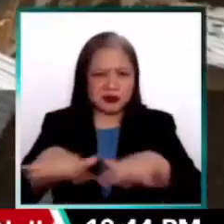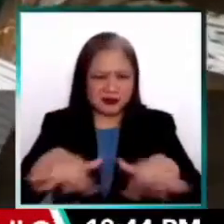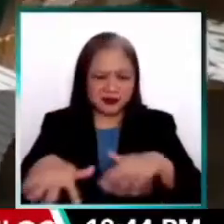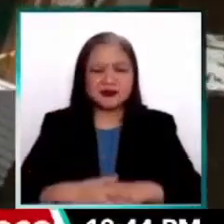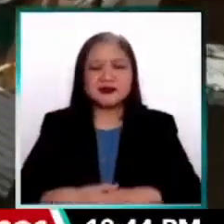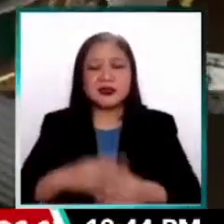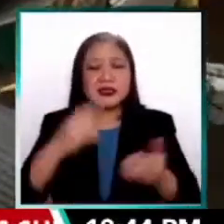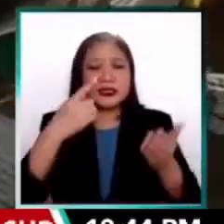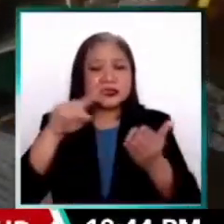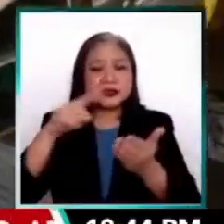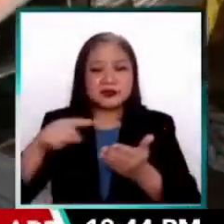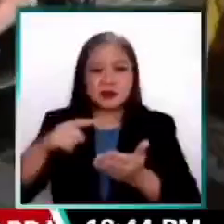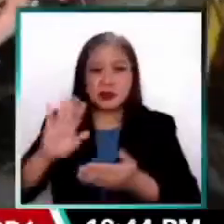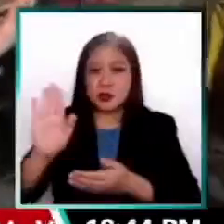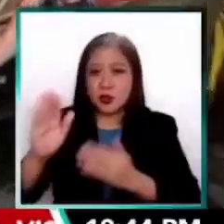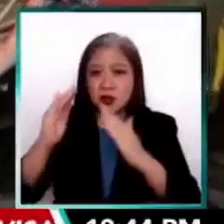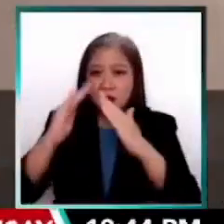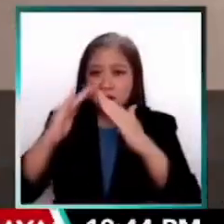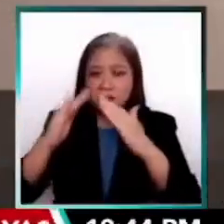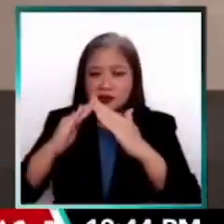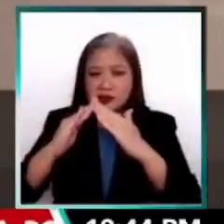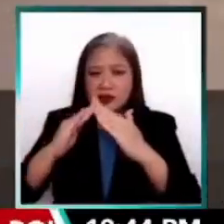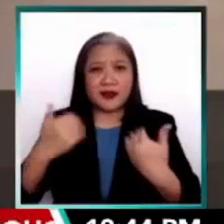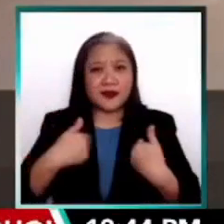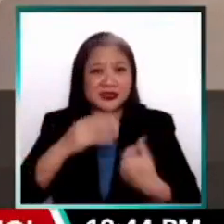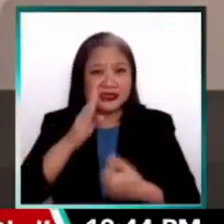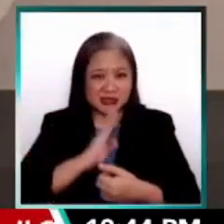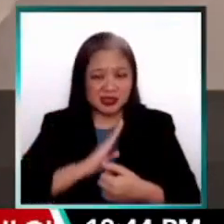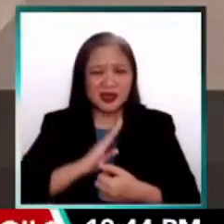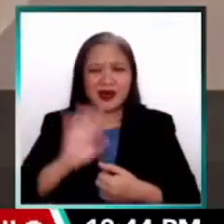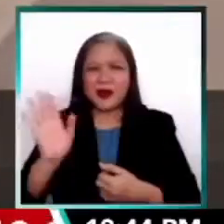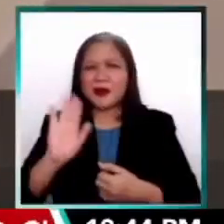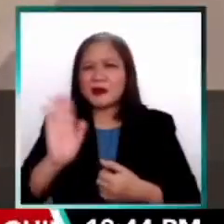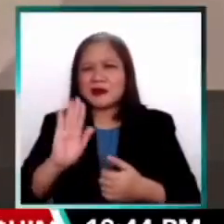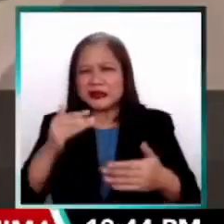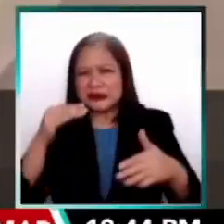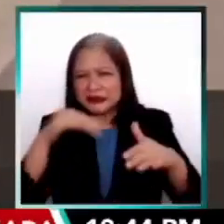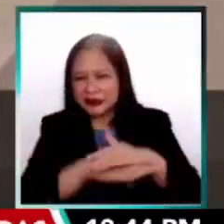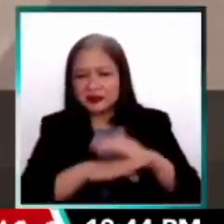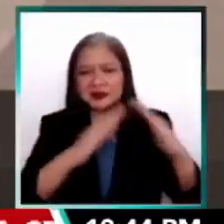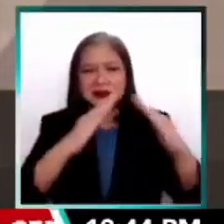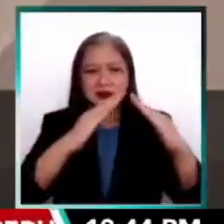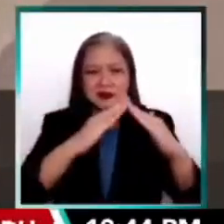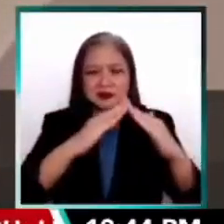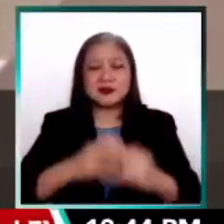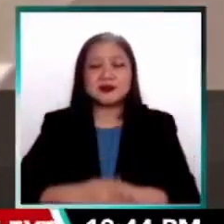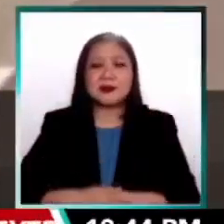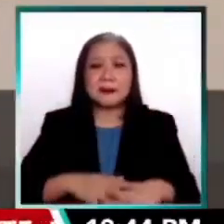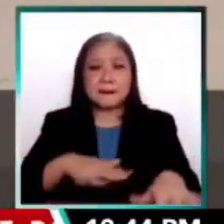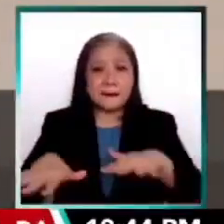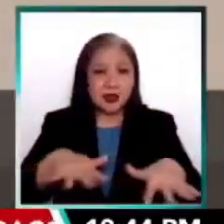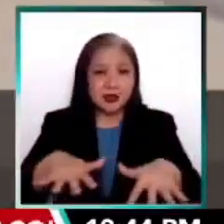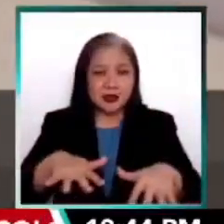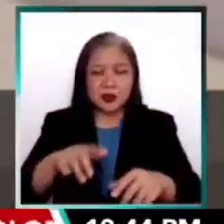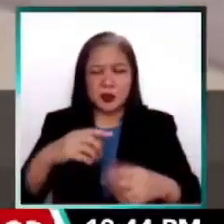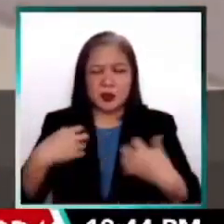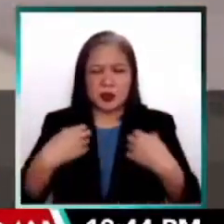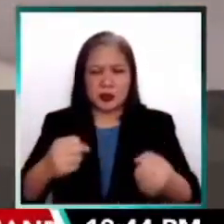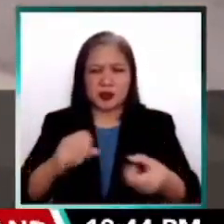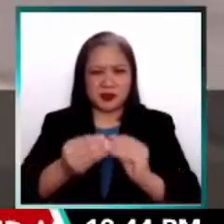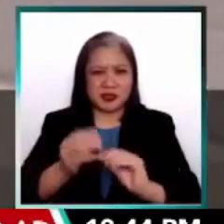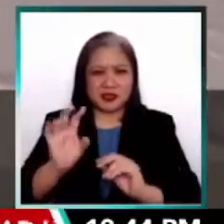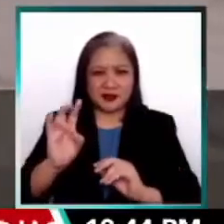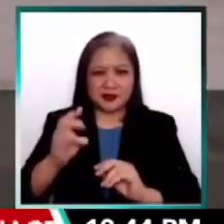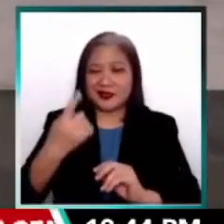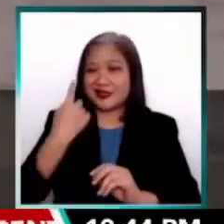Inspeksyonin daw ang inyong bahay. At kung may sira, ay huwag muna itong tirhan. Ang magnitude 7 na lindol na tumama bago mag alas 9 ng